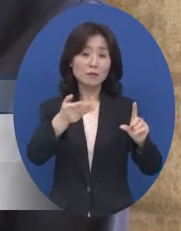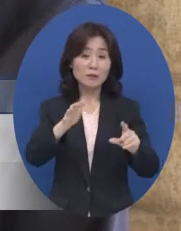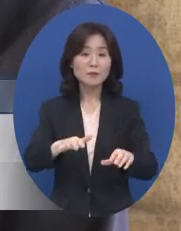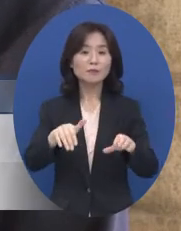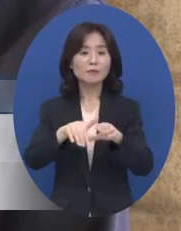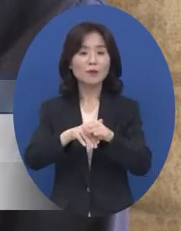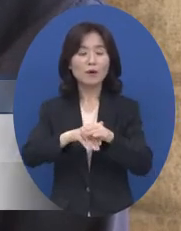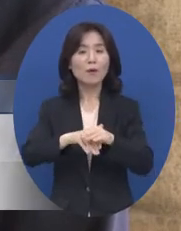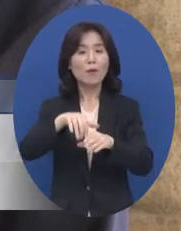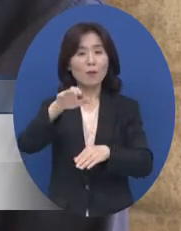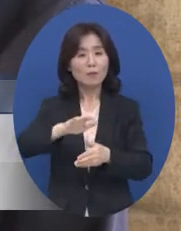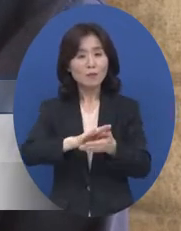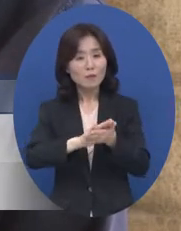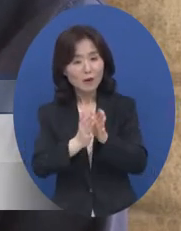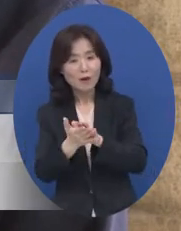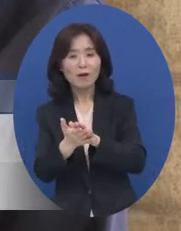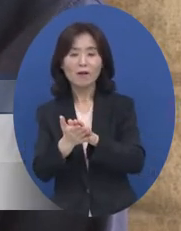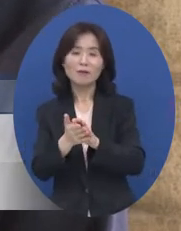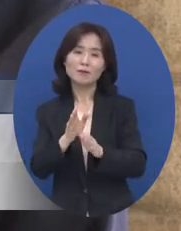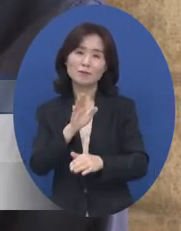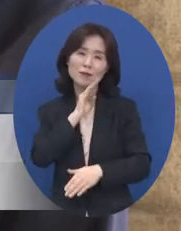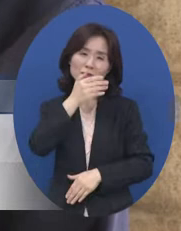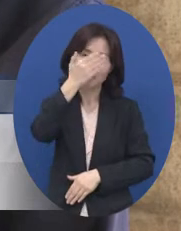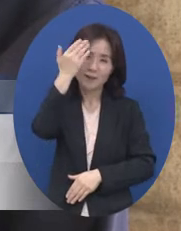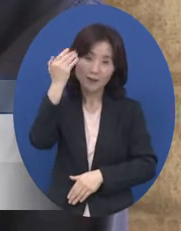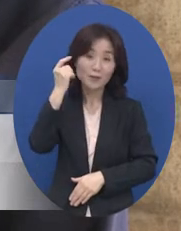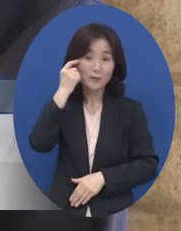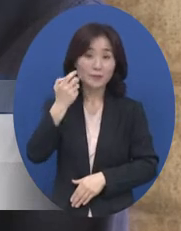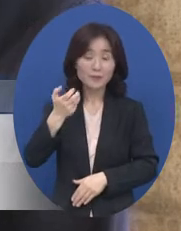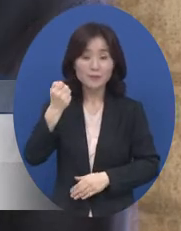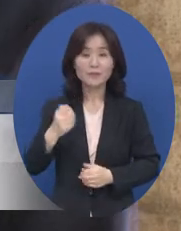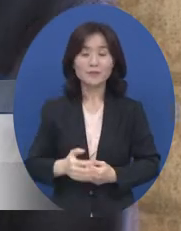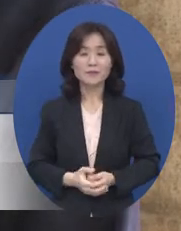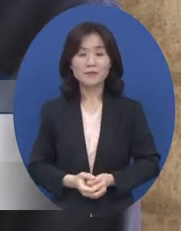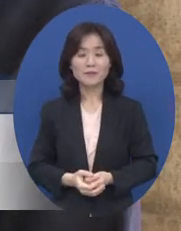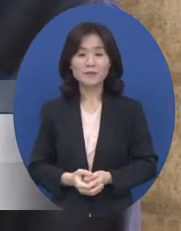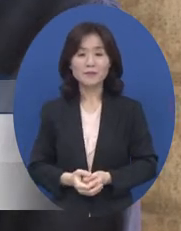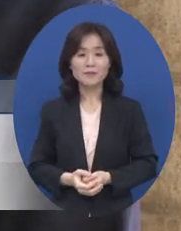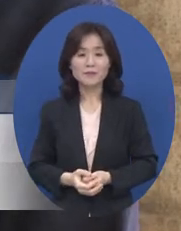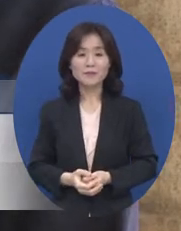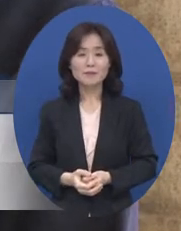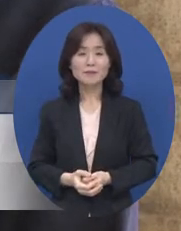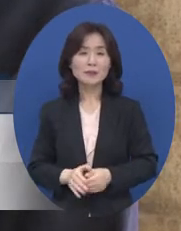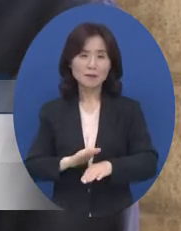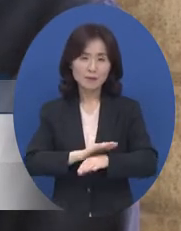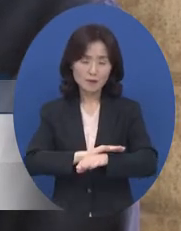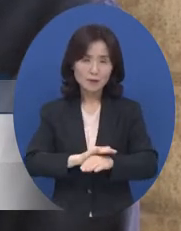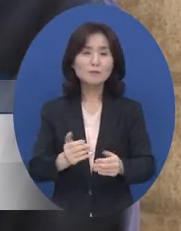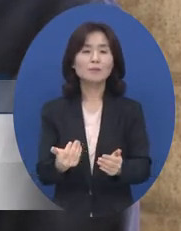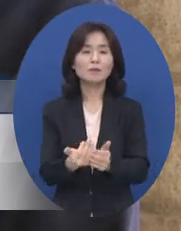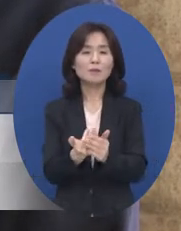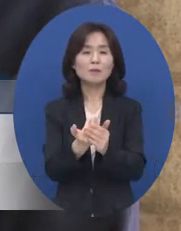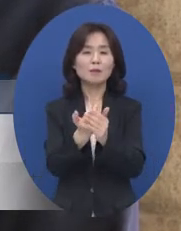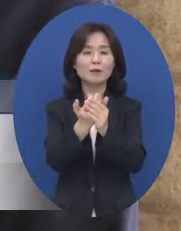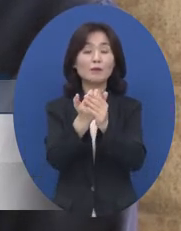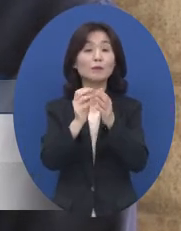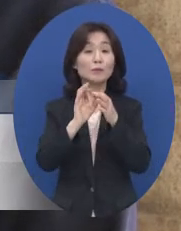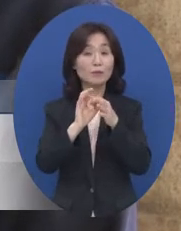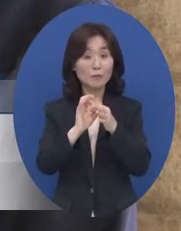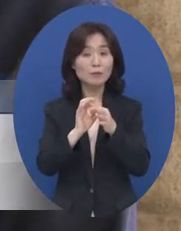공간으로 탄생하게 된 것을 정말 다행이라고 생각합니다. 잘 성숙되게